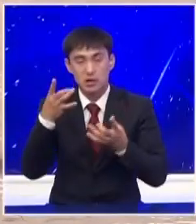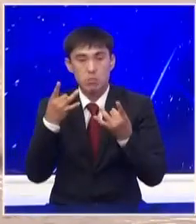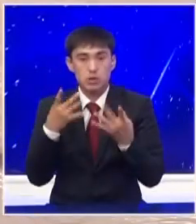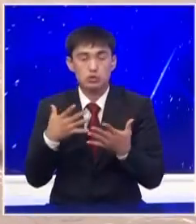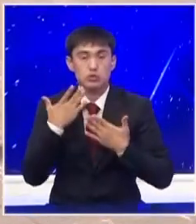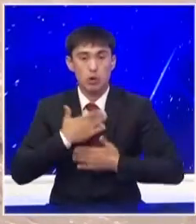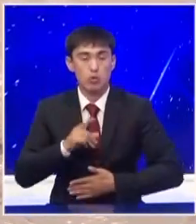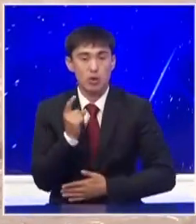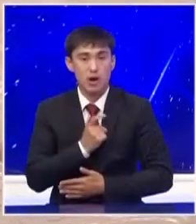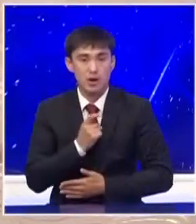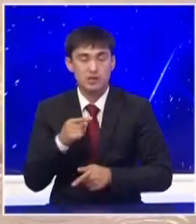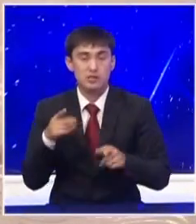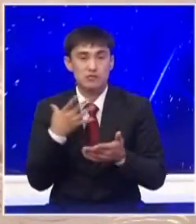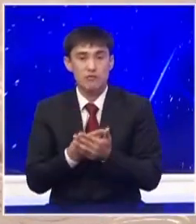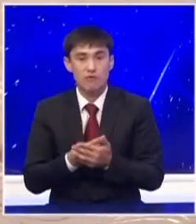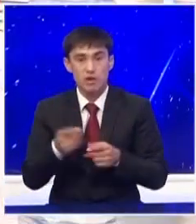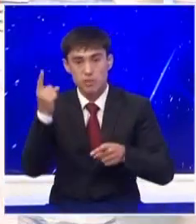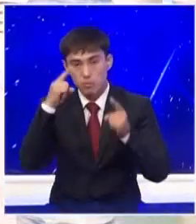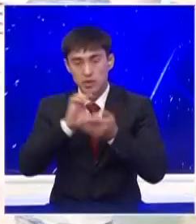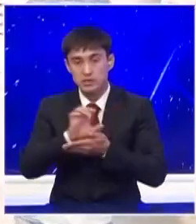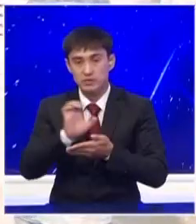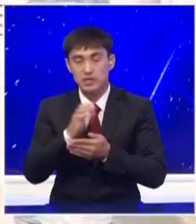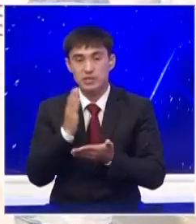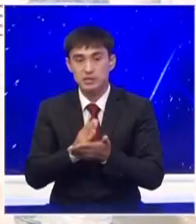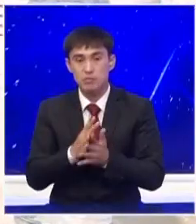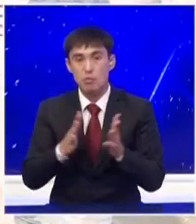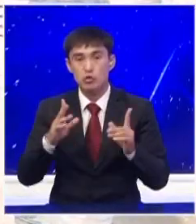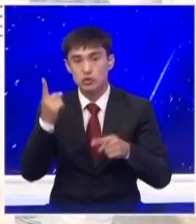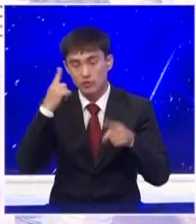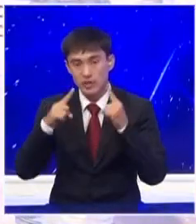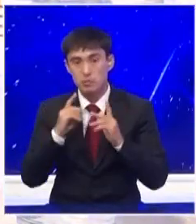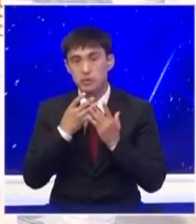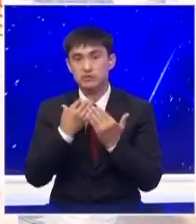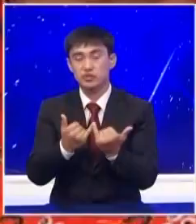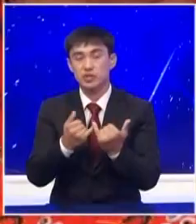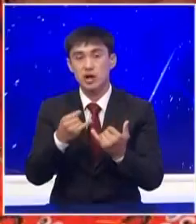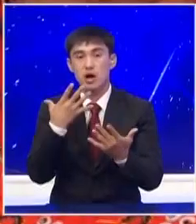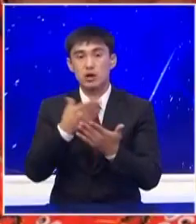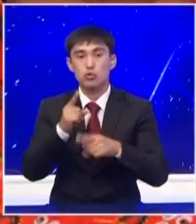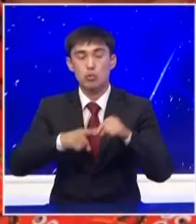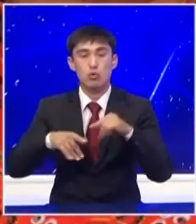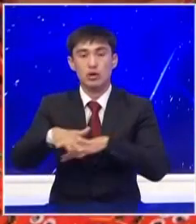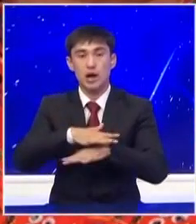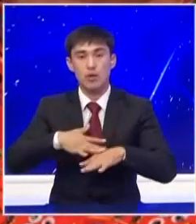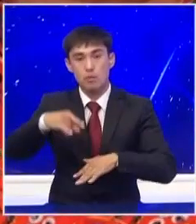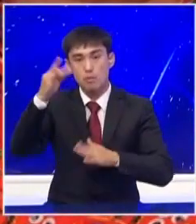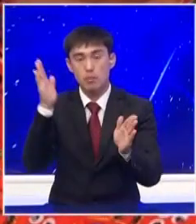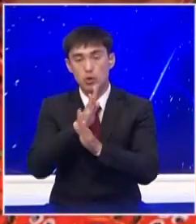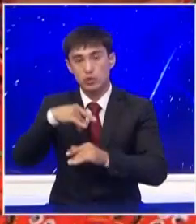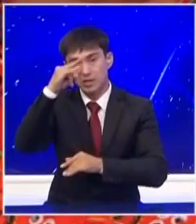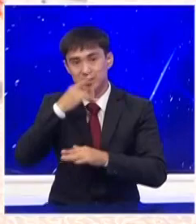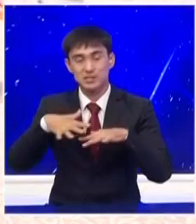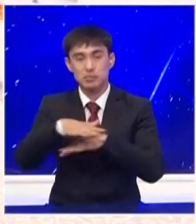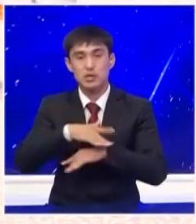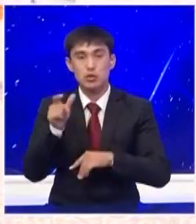и спокойным характером, так и своими произведениями. Большая часть творений посвящена родному краю, природе, казахской степи и, конечно же, людям.